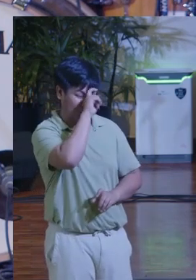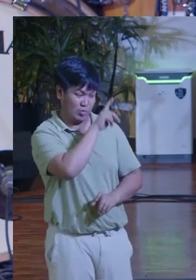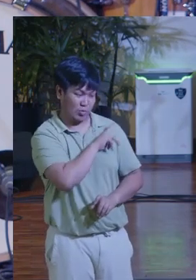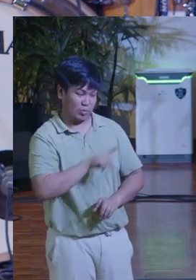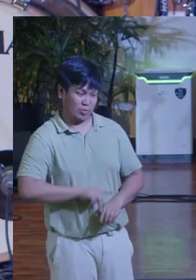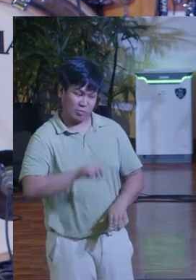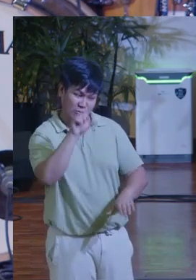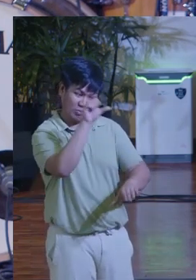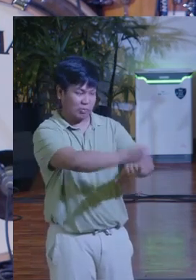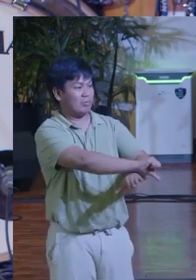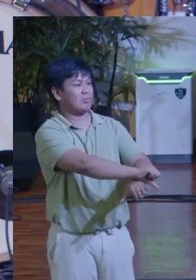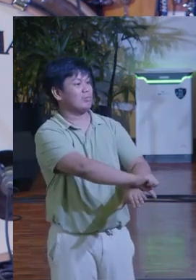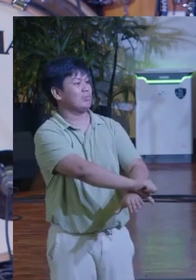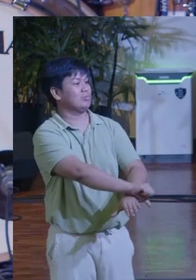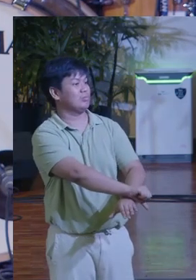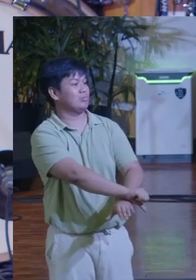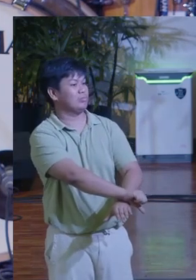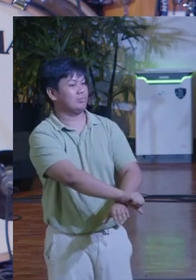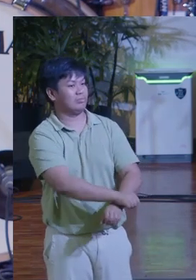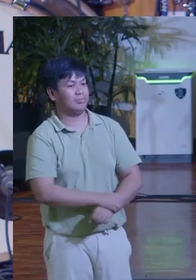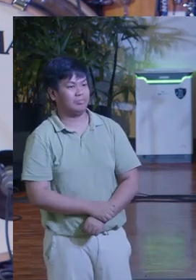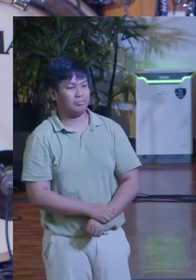maaaring magwagi.